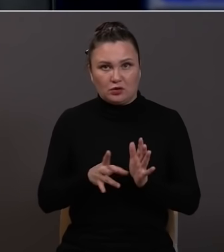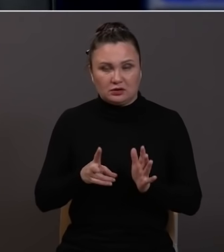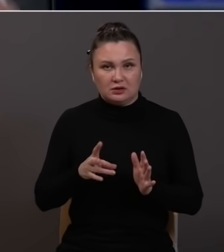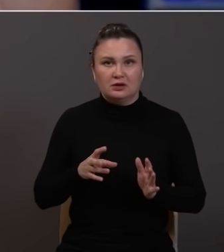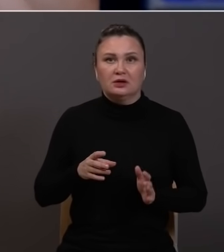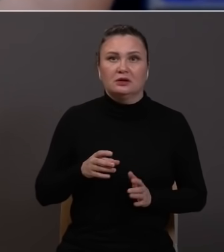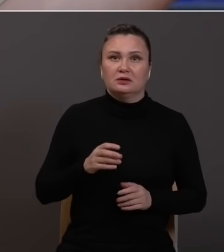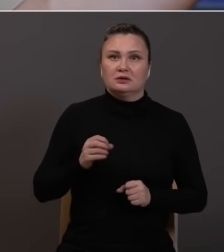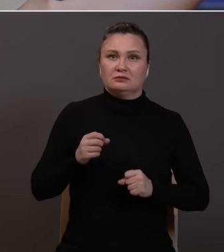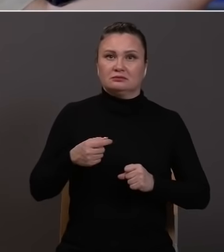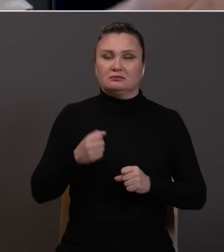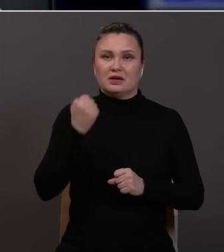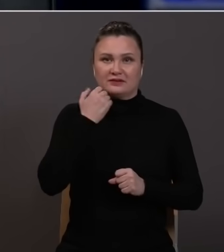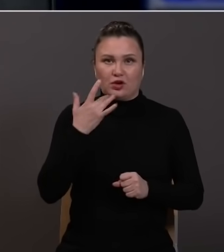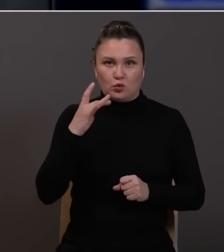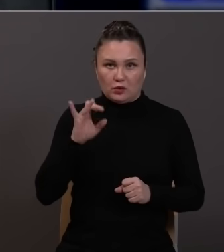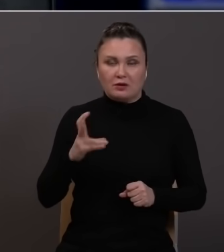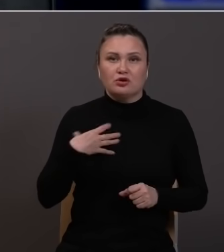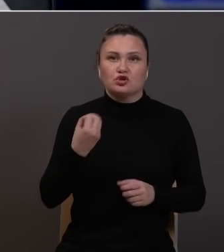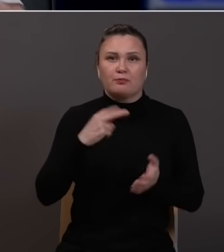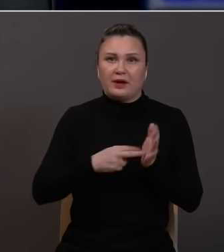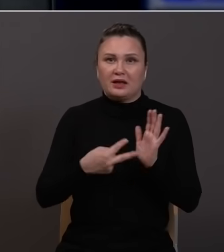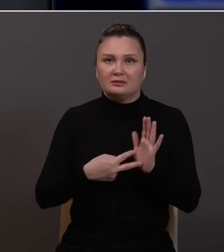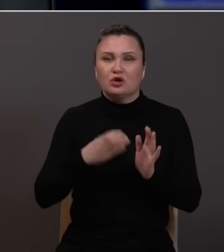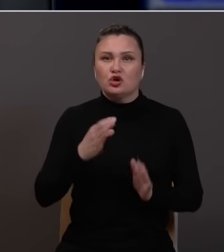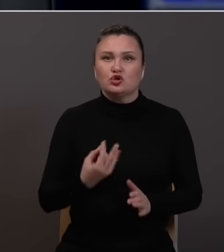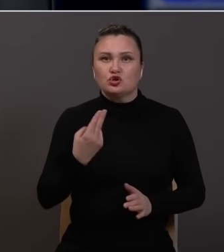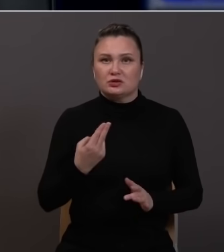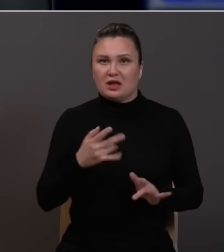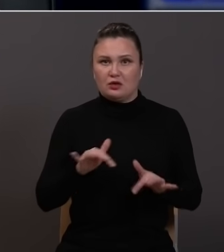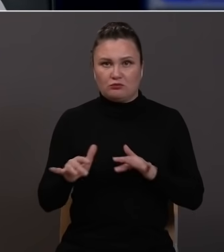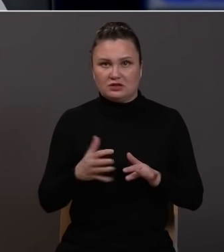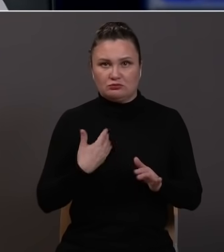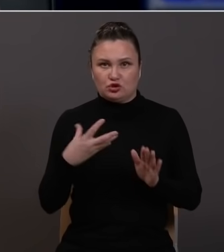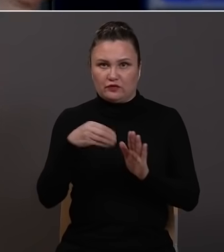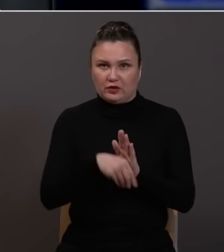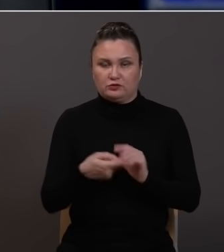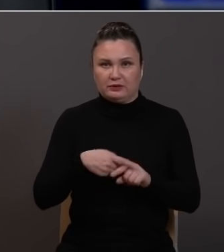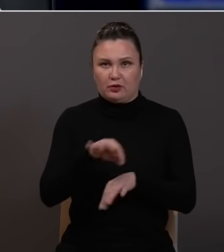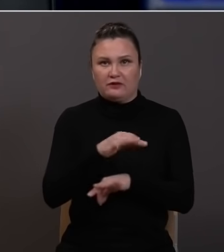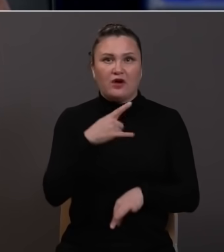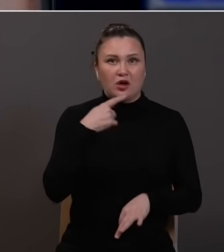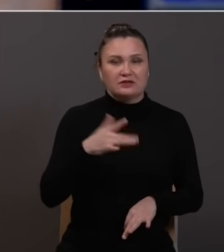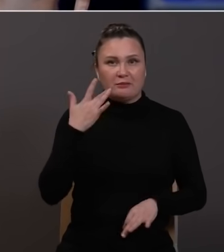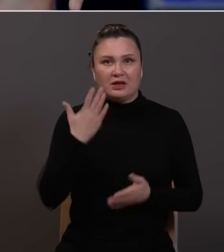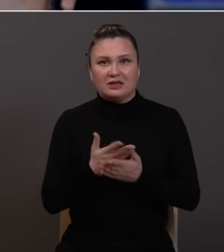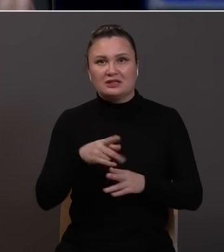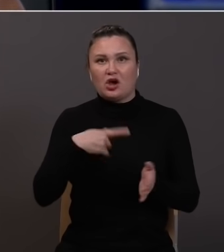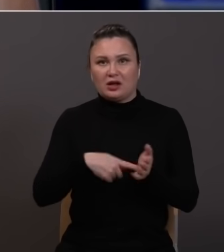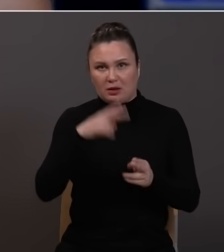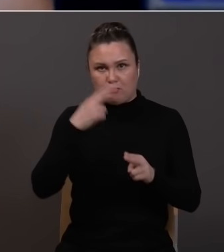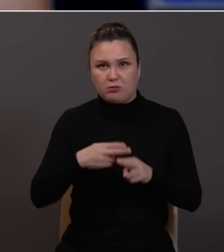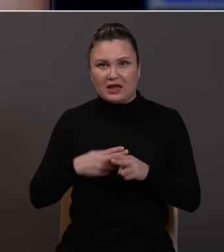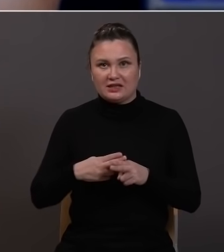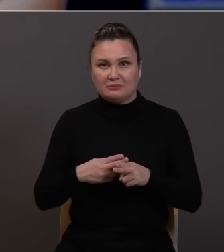Берингов пролив, второй рекорд Москва-Нью-Йорк, мы еще хотим сделать некую социальную миссию. В России и в Америке есть города-побратимые.